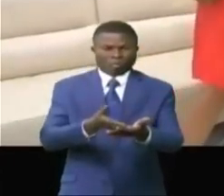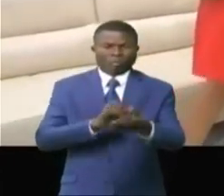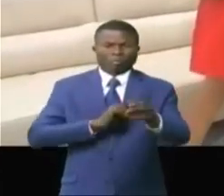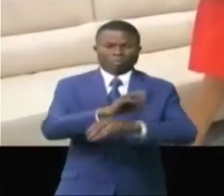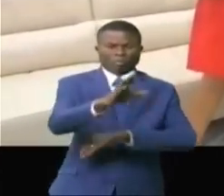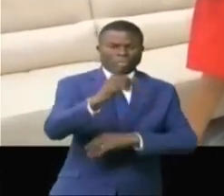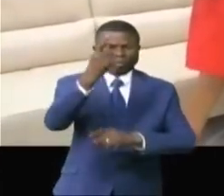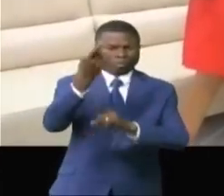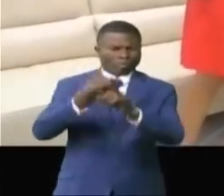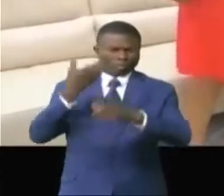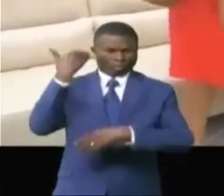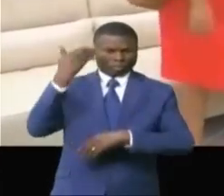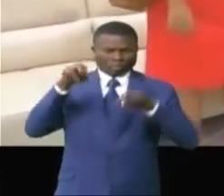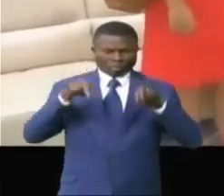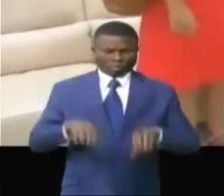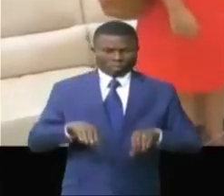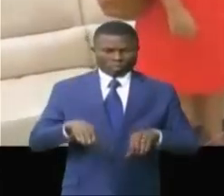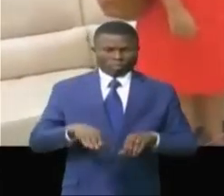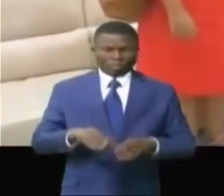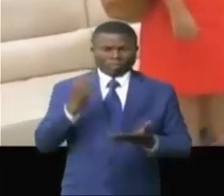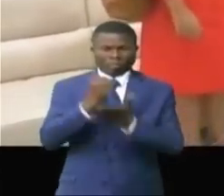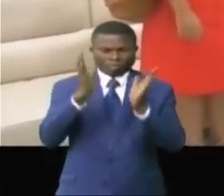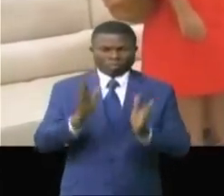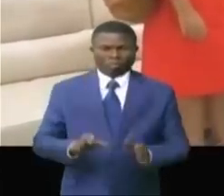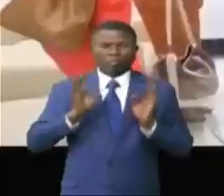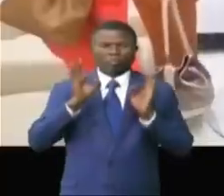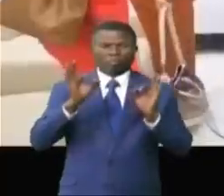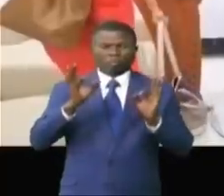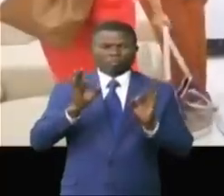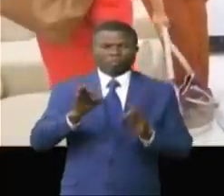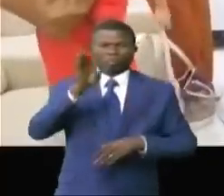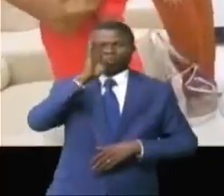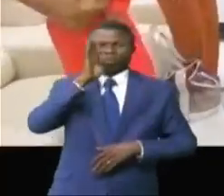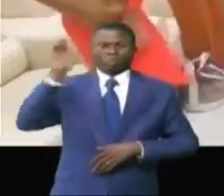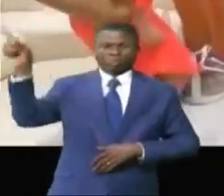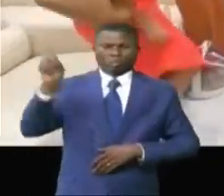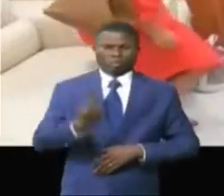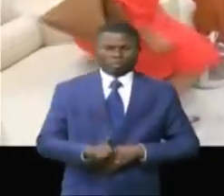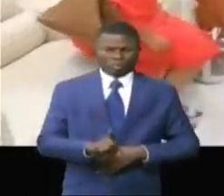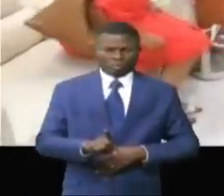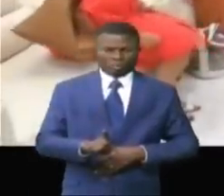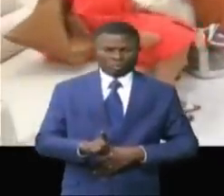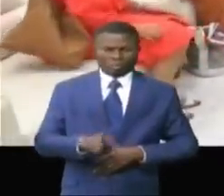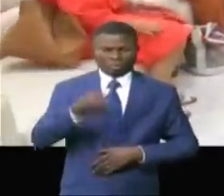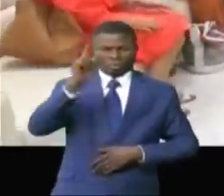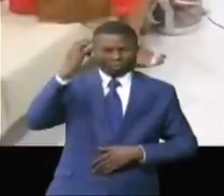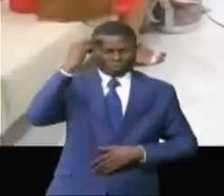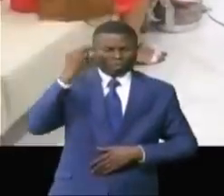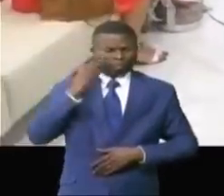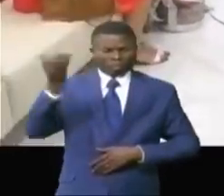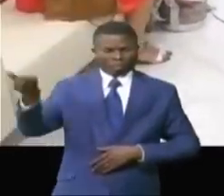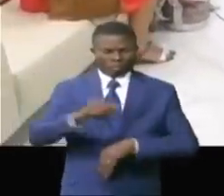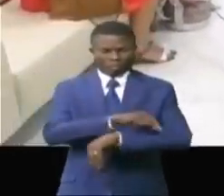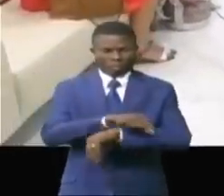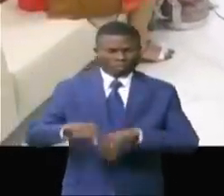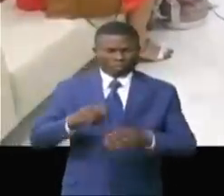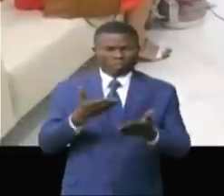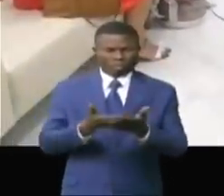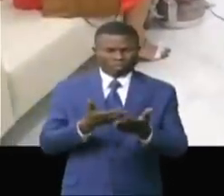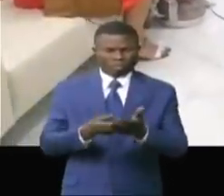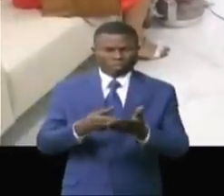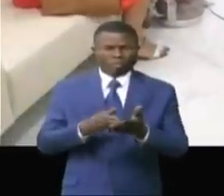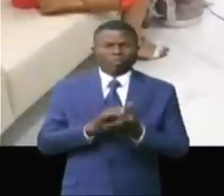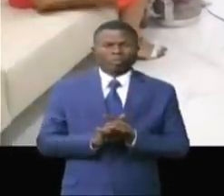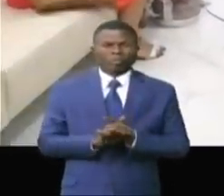un mois en RDC, la nouvelle ambassadeur de la Belgique a évalué avec le Premier ministre et chef du gouvernement Jean-Michel